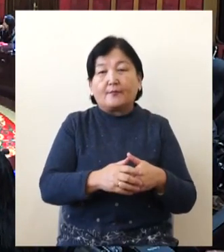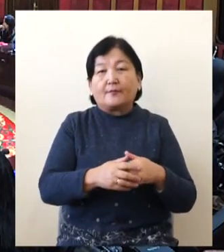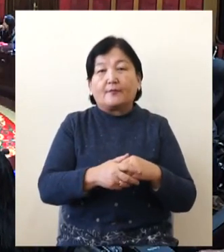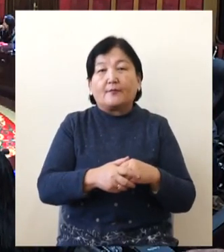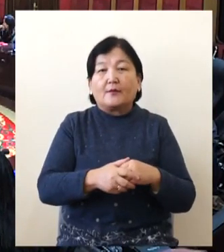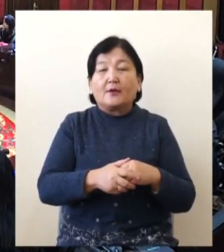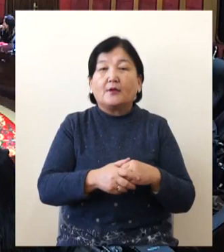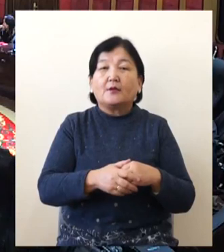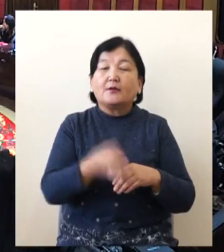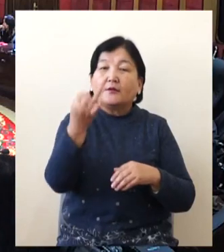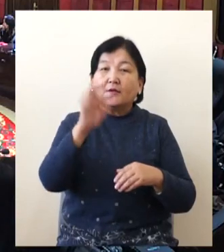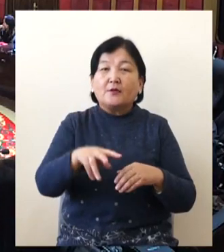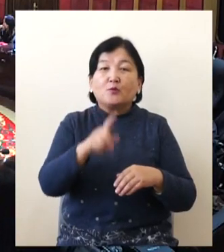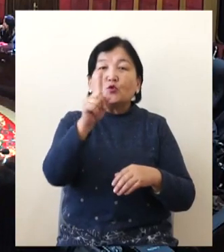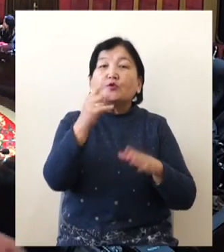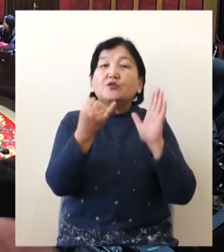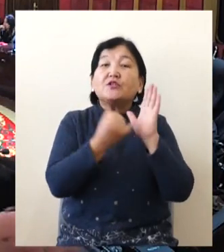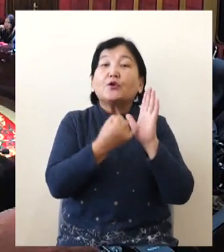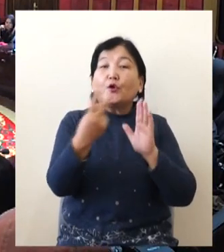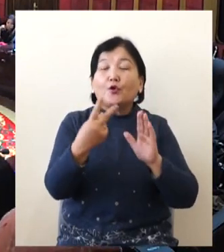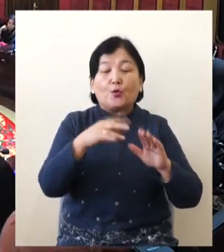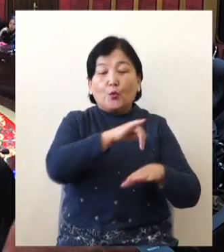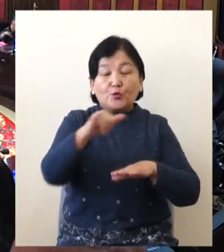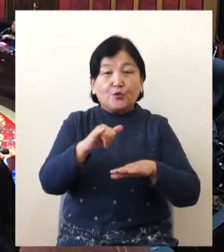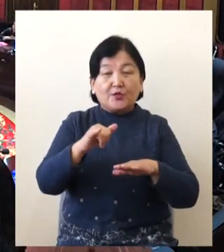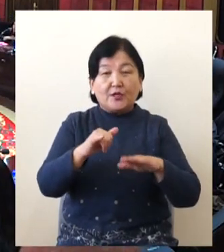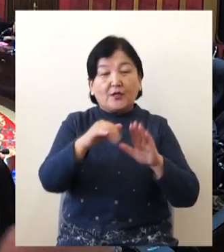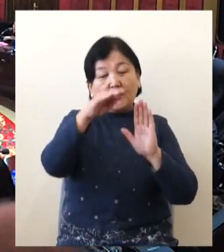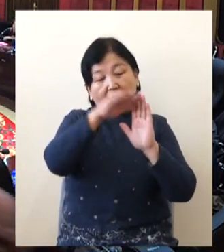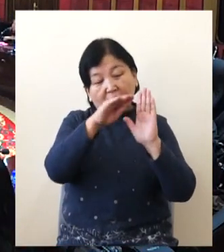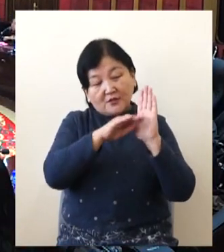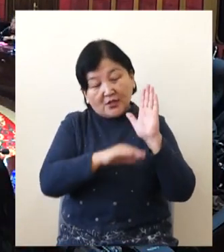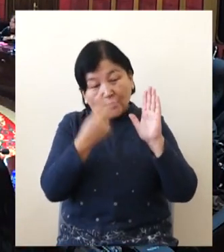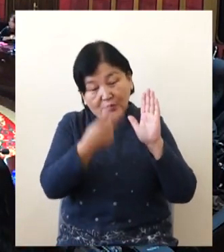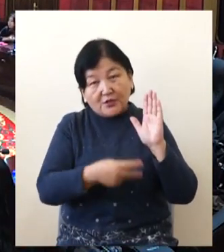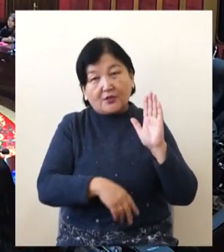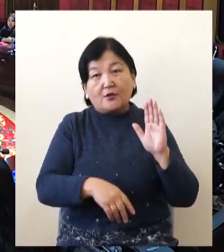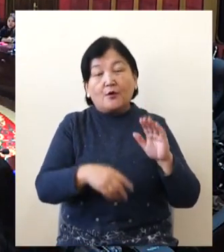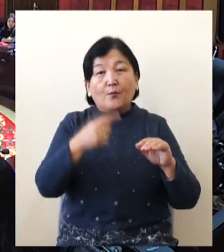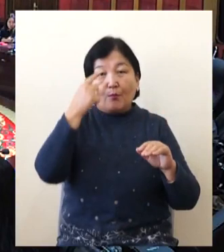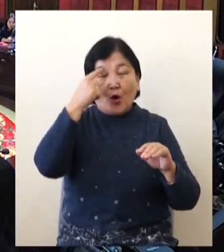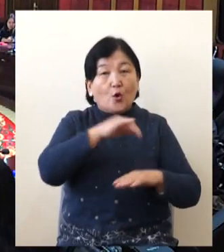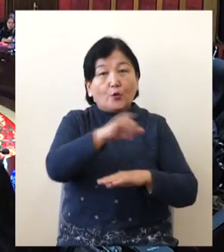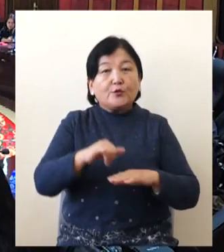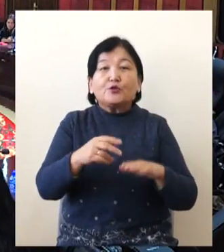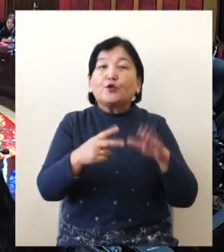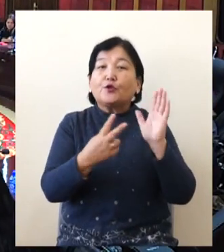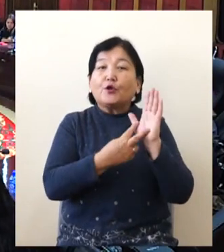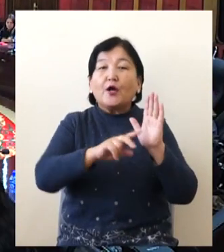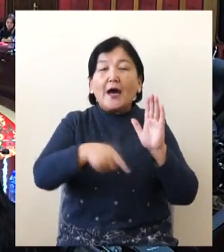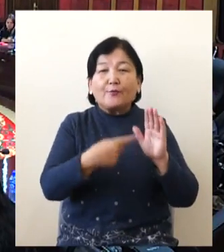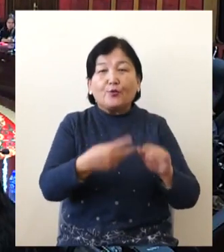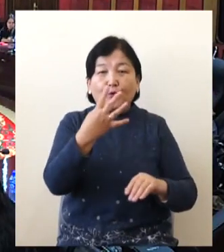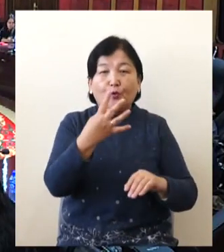За, ийм 162 орныг жагсаахад Монгол улс 7.4 оноогоор 48